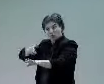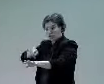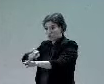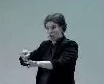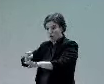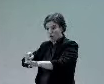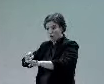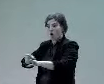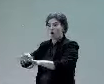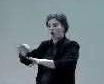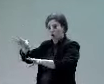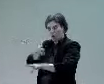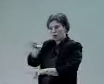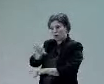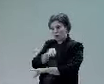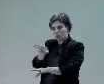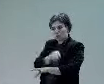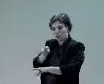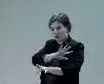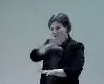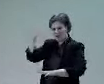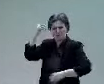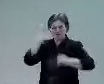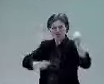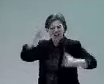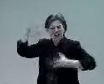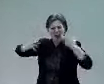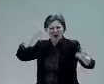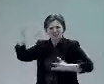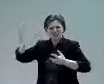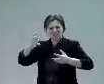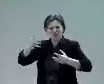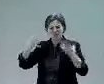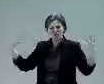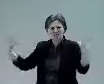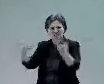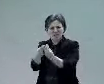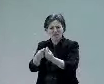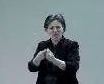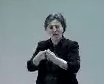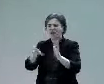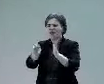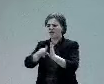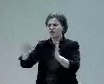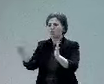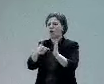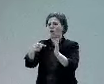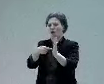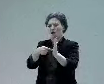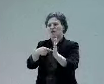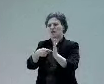100 altre piazze d'Europa e abbiamo fatto un tale casino che insieme, attraverso i confini, abbiamo fermato quella legge